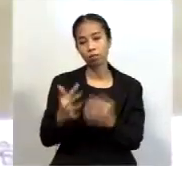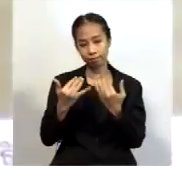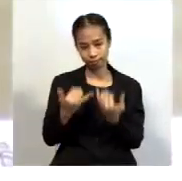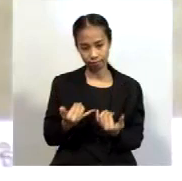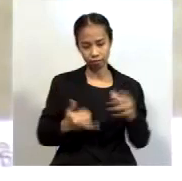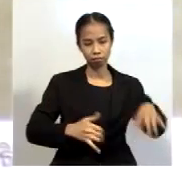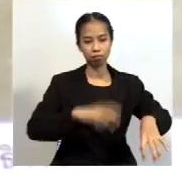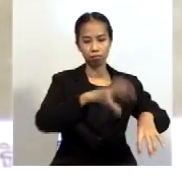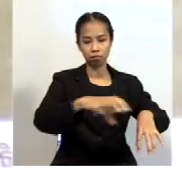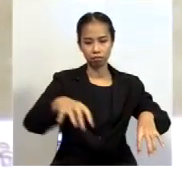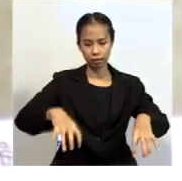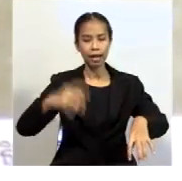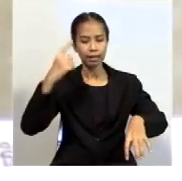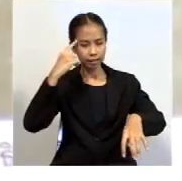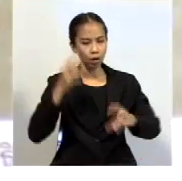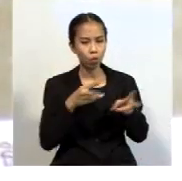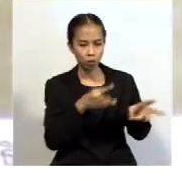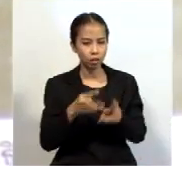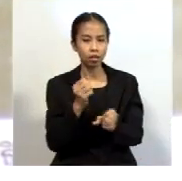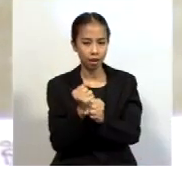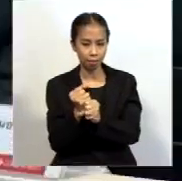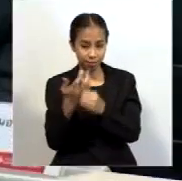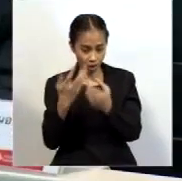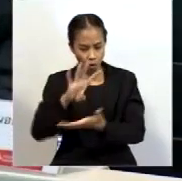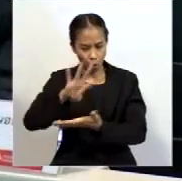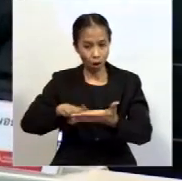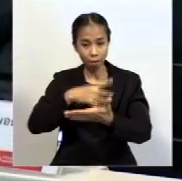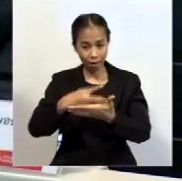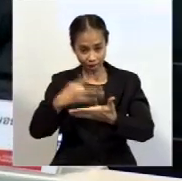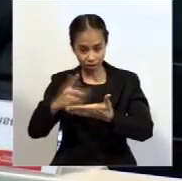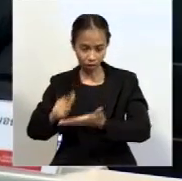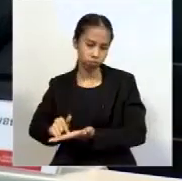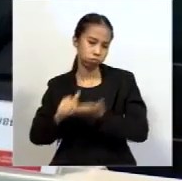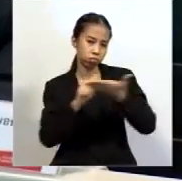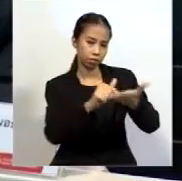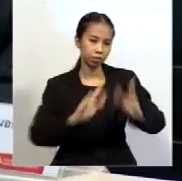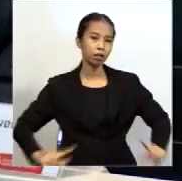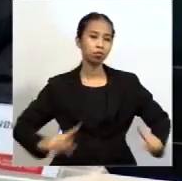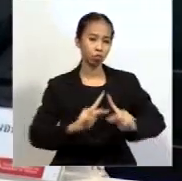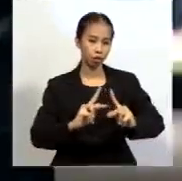รกลับไปหาแนวทางดำเนินการแล้วก็นำกลับมาเสนอกระทรวงอีกครั้งหนึ่งค่ะ